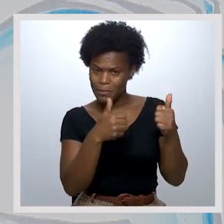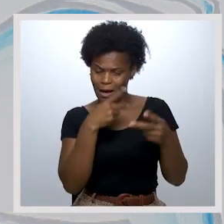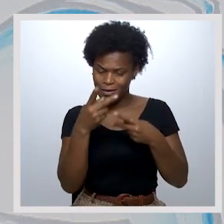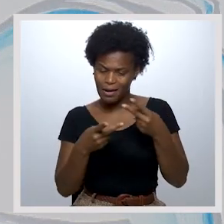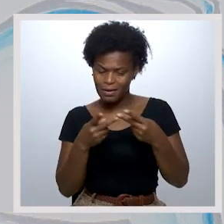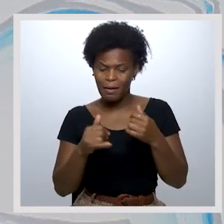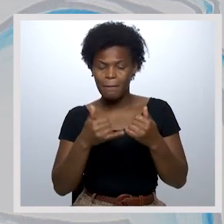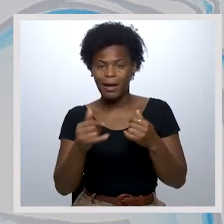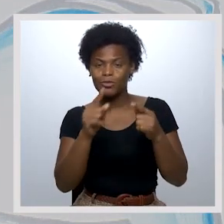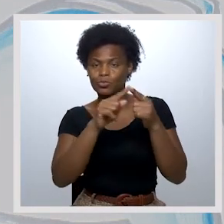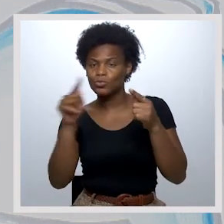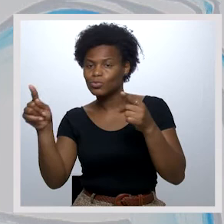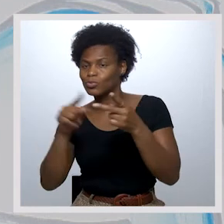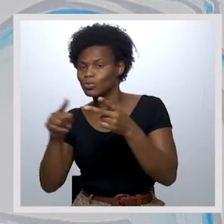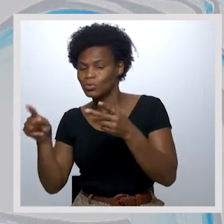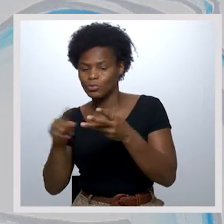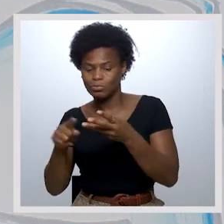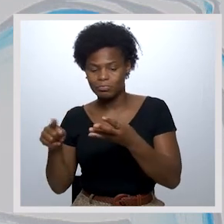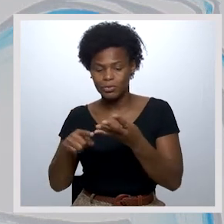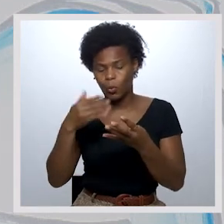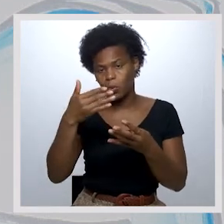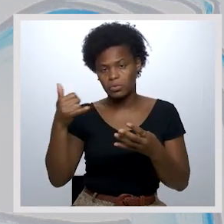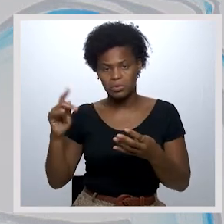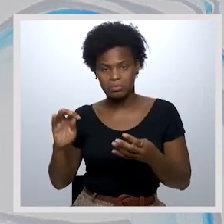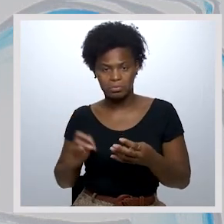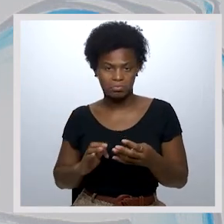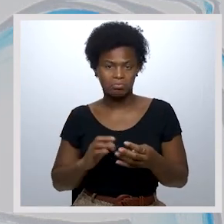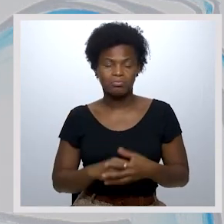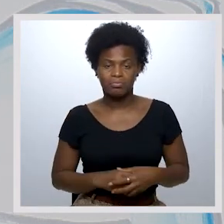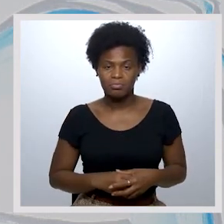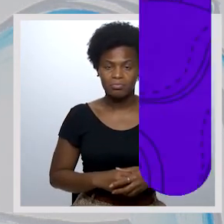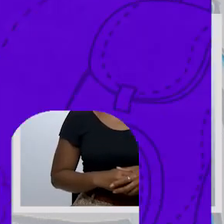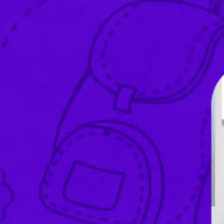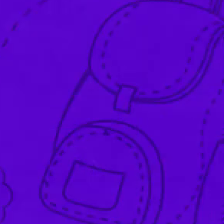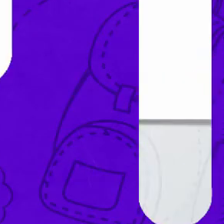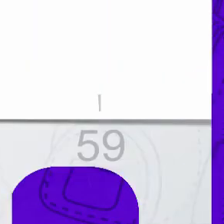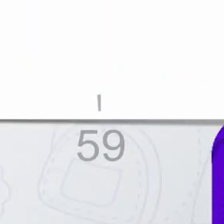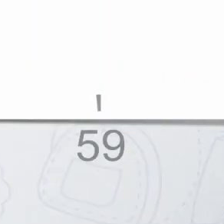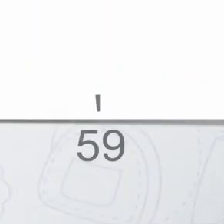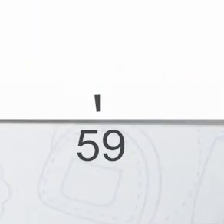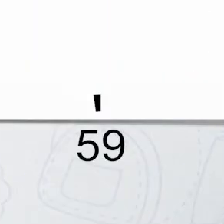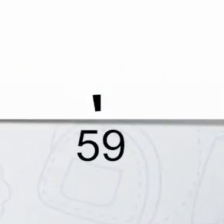titres et associez-les aux rubriques.